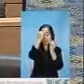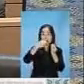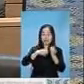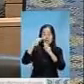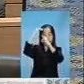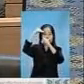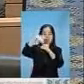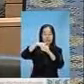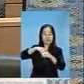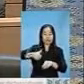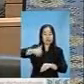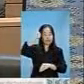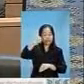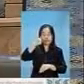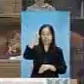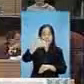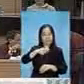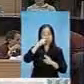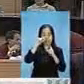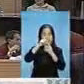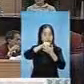คำพูดครับ